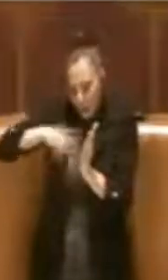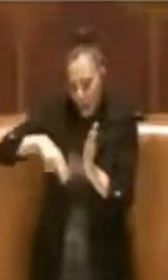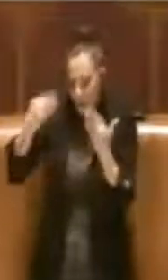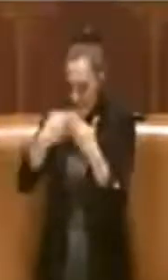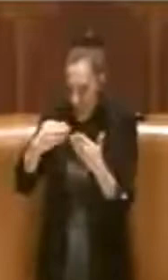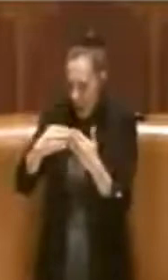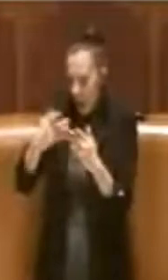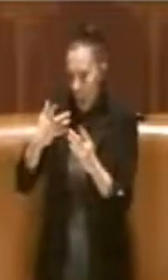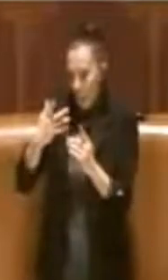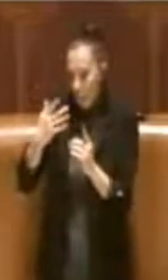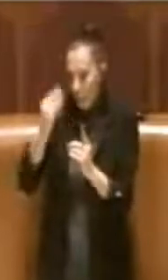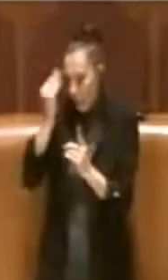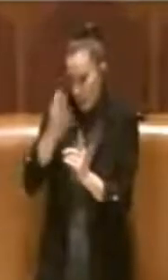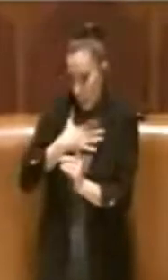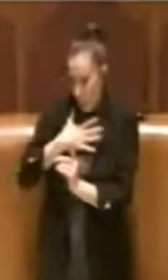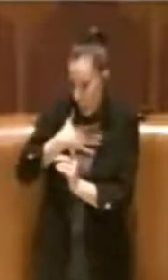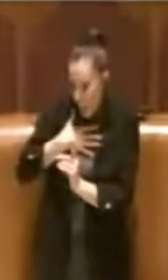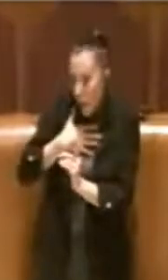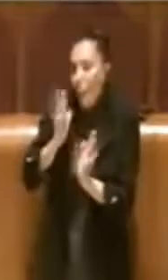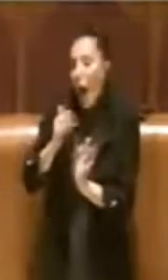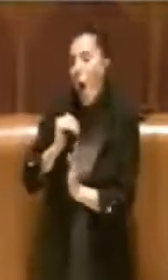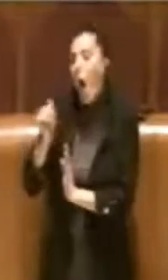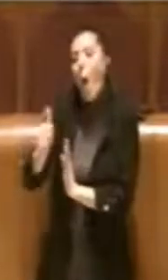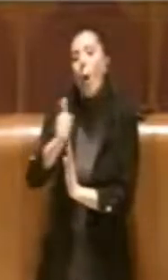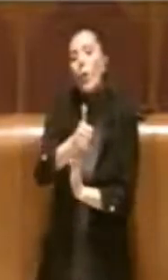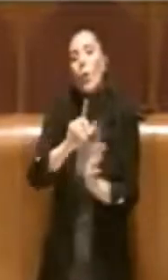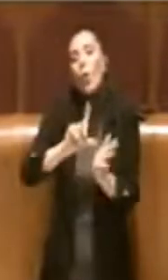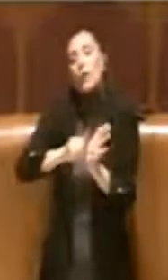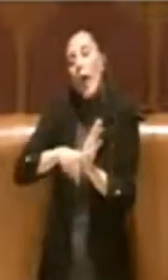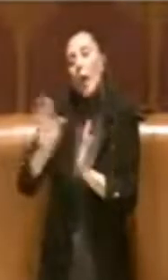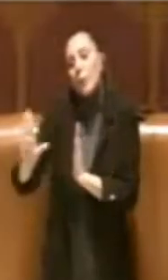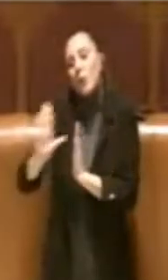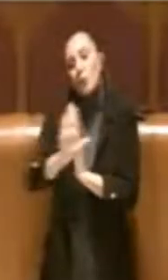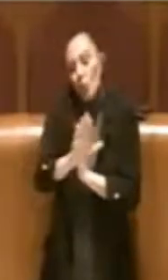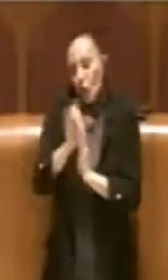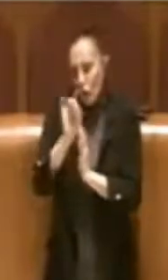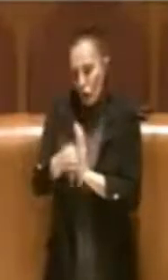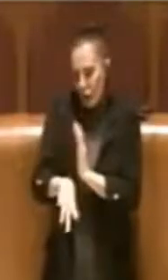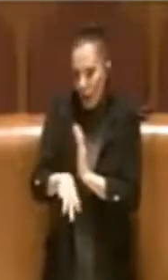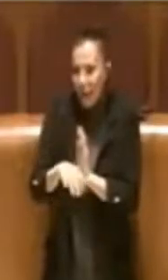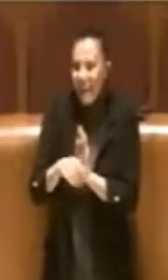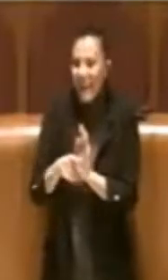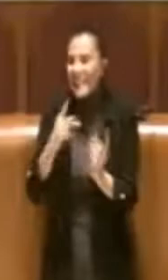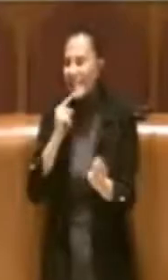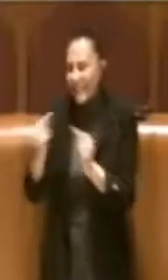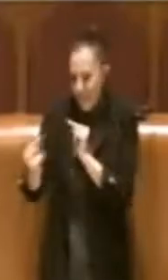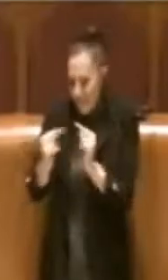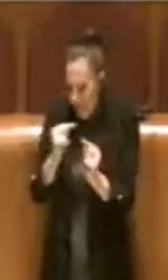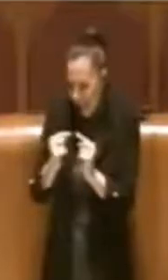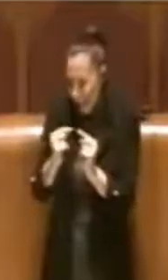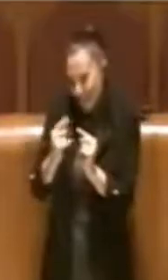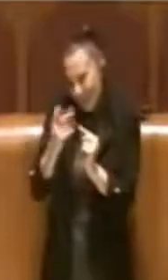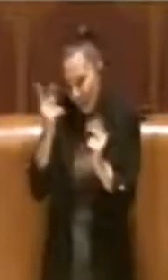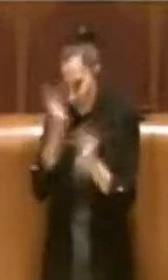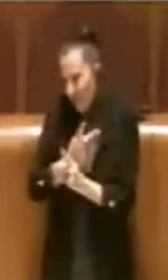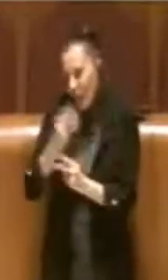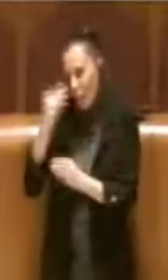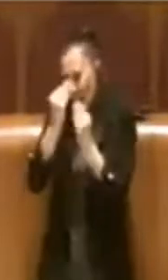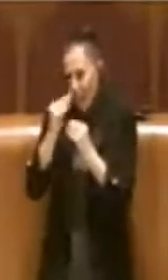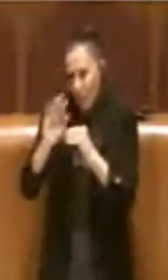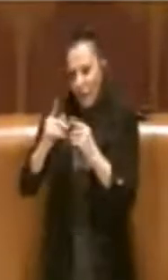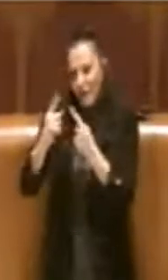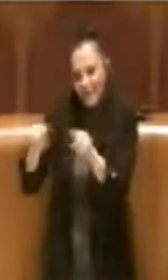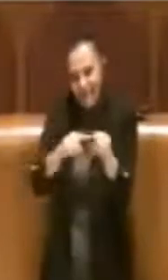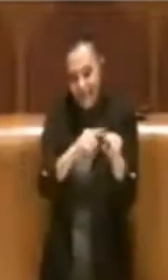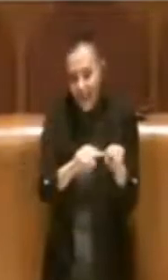il mio punto di vista. Poi insomma ognuno ha dei tempi sicuramente diversi e i dibattiti insomma sono diversi, però mi sarei aspettato da